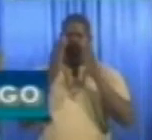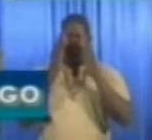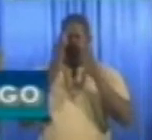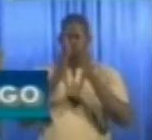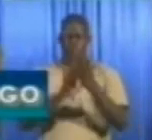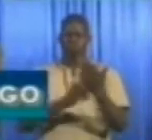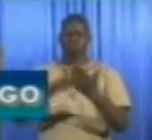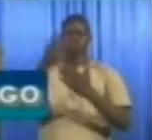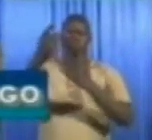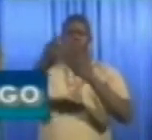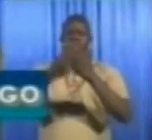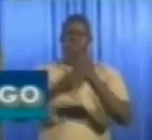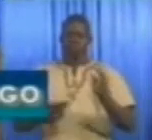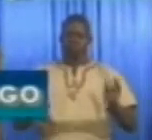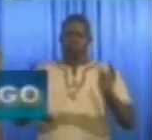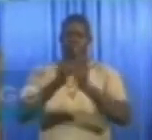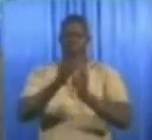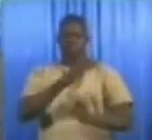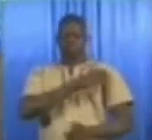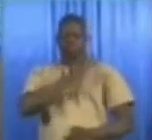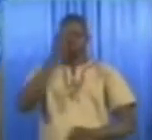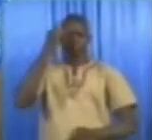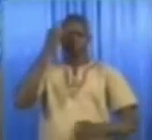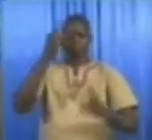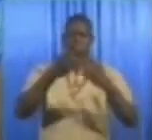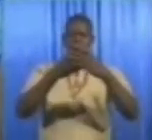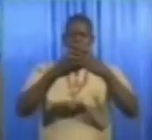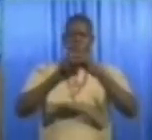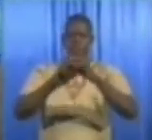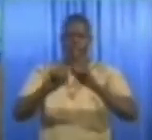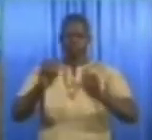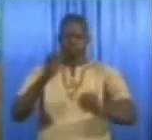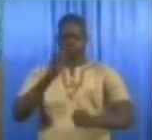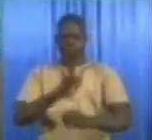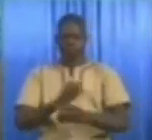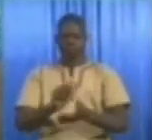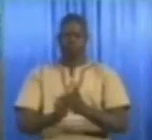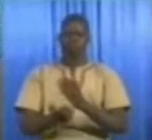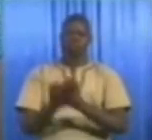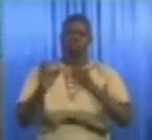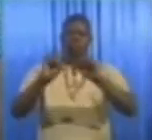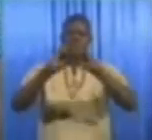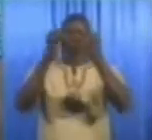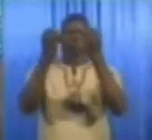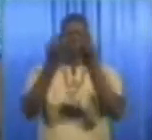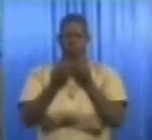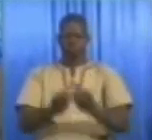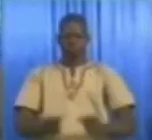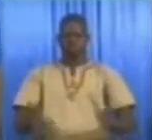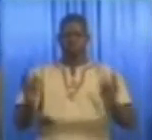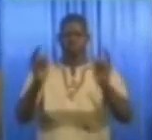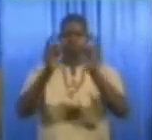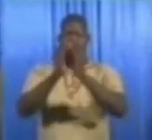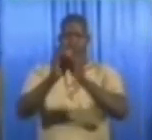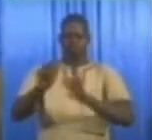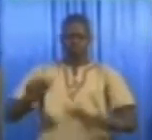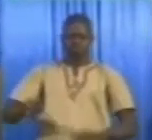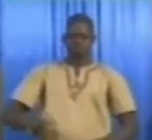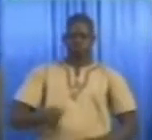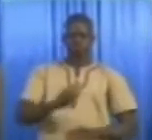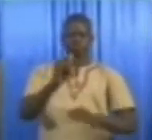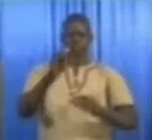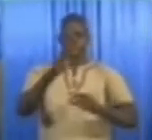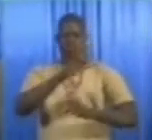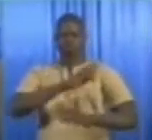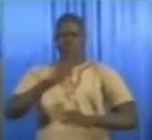Le carnet d'audience du chef du gouvernement ouvre cette édition. Ce matin, une délégation de la compagnie aérienne Royal Air Maroc a